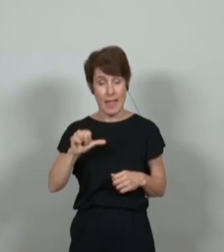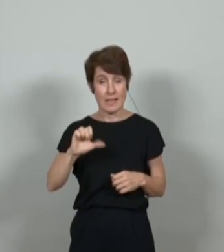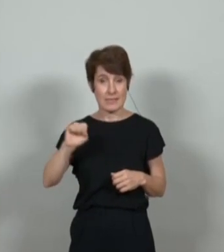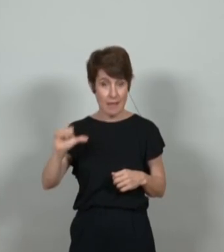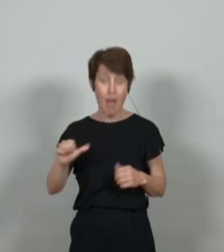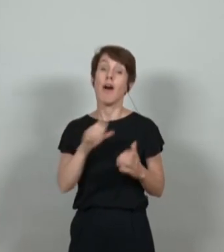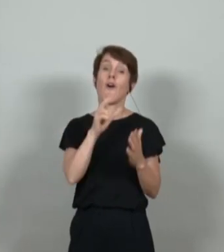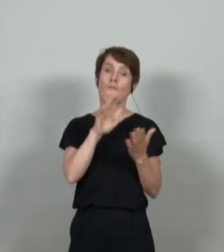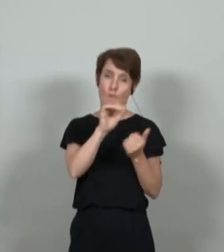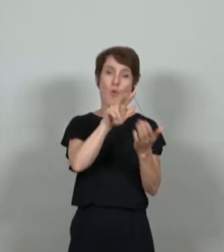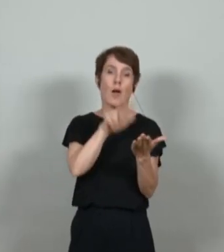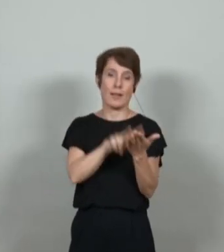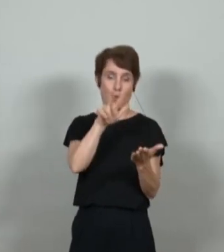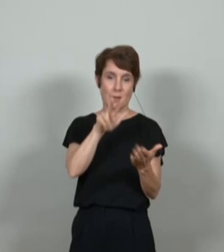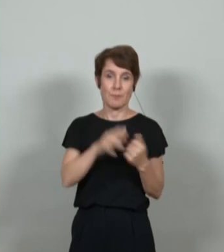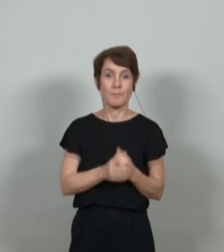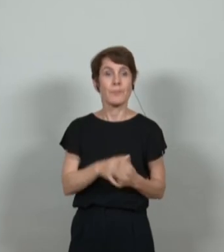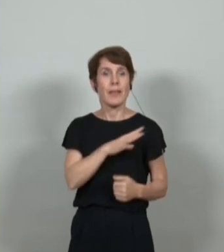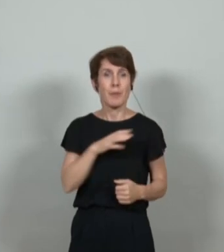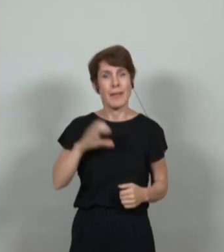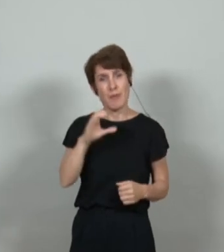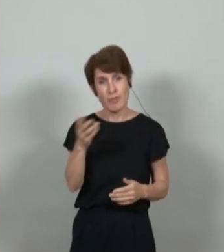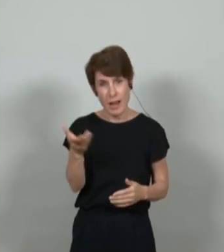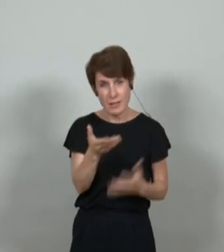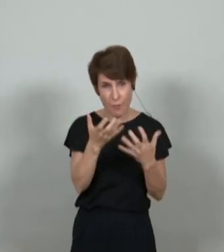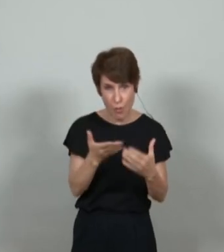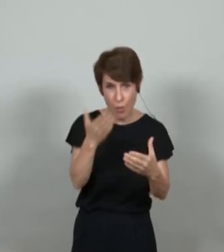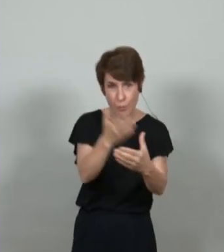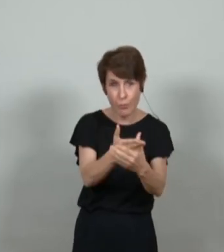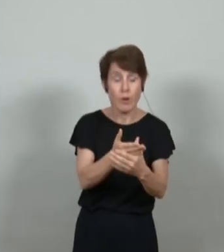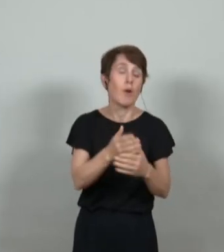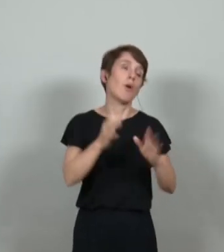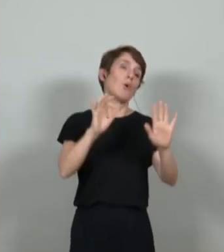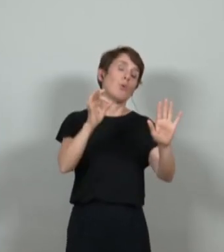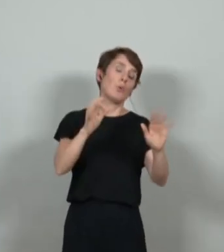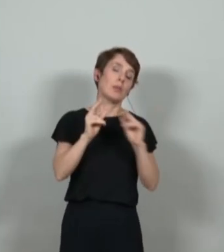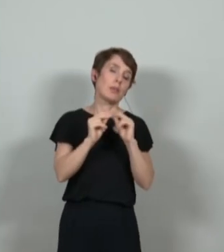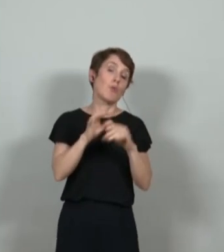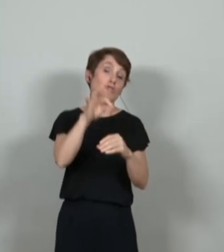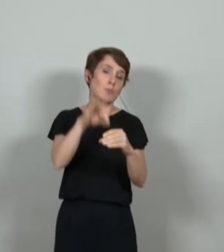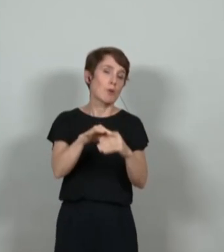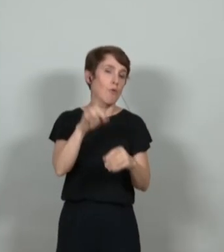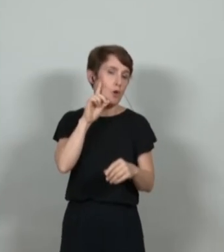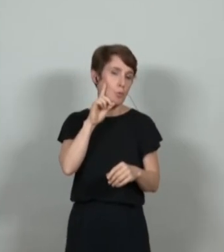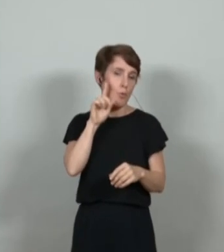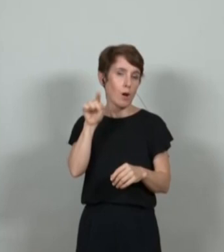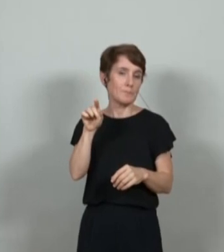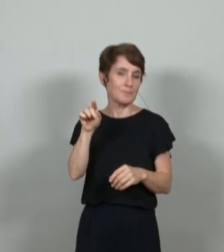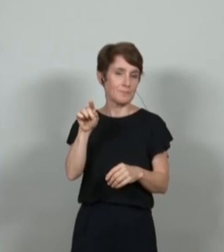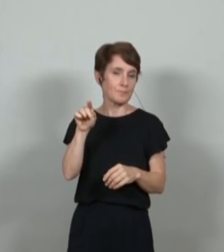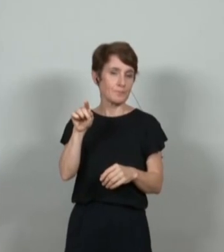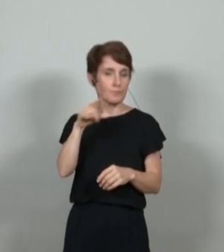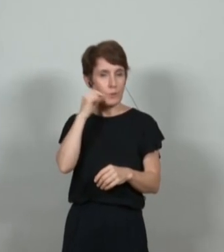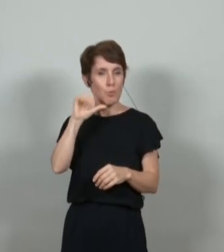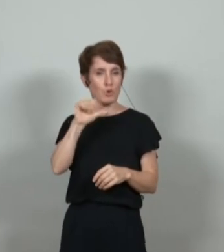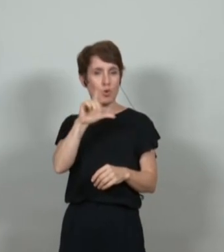est adopté madame chasse vous voulez la parole oui c'était une explication de vote en réponse à aux propos de Maxence